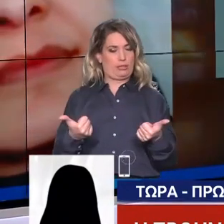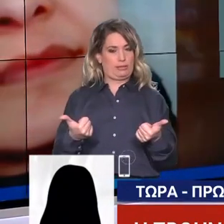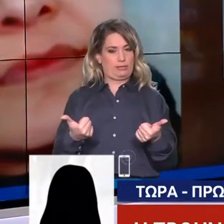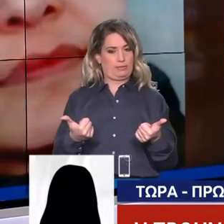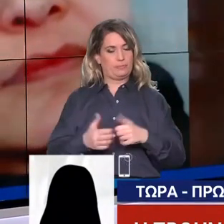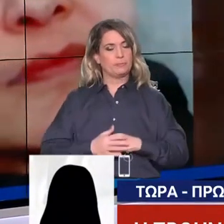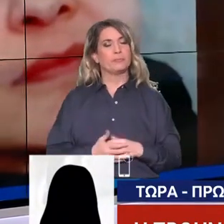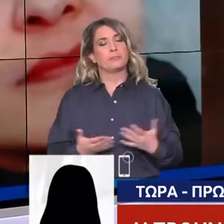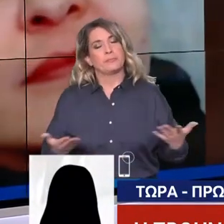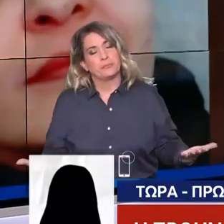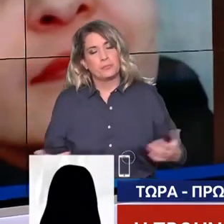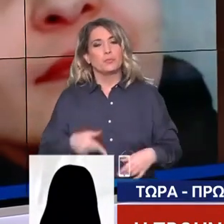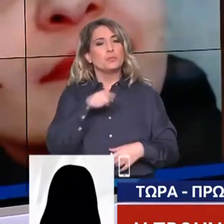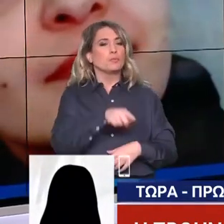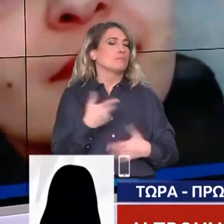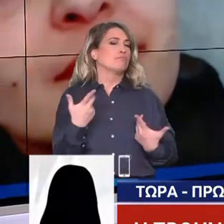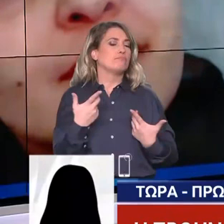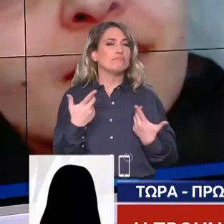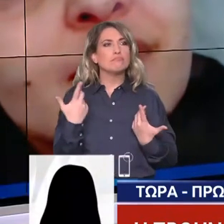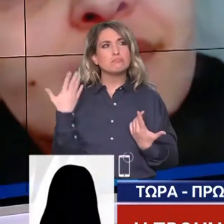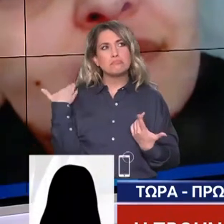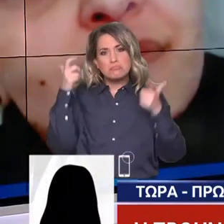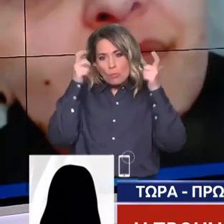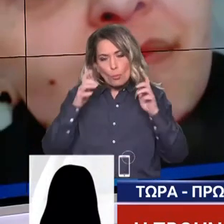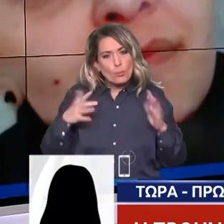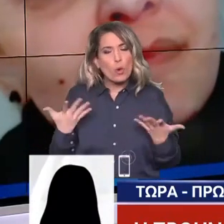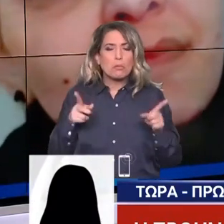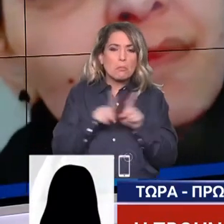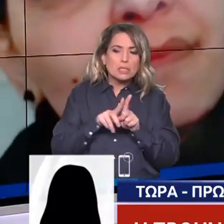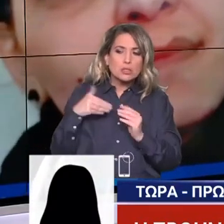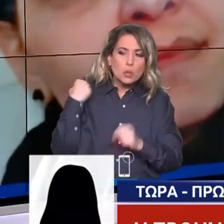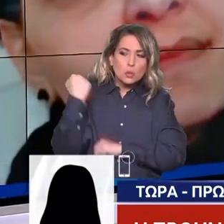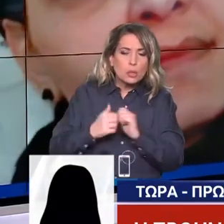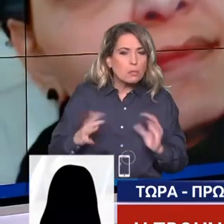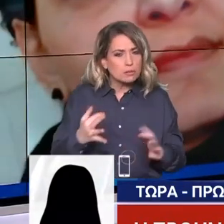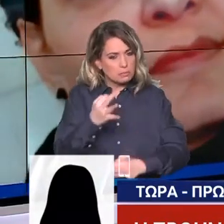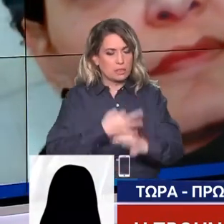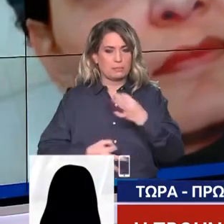Πόσο καιρό μείνατε μαζί του, πότε παντρευτήκατε, θέλετε να μας πείτε?